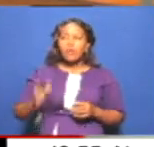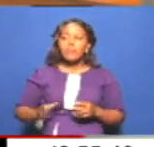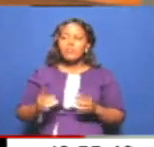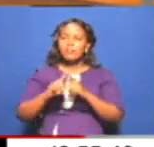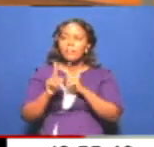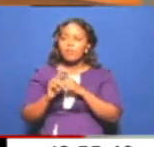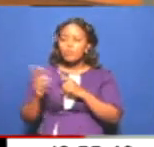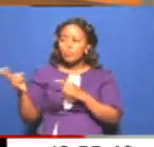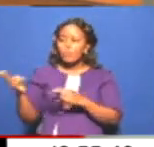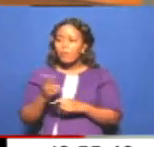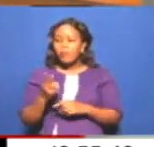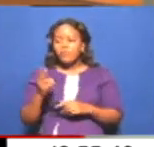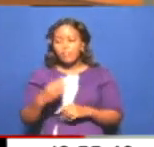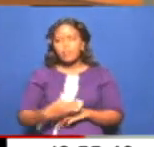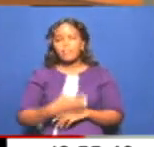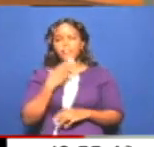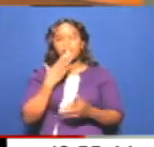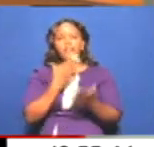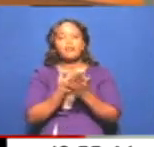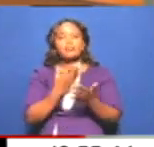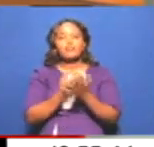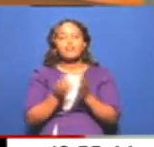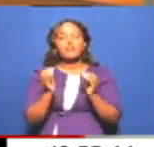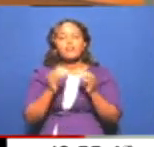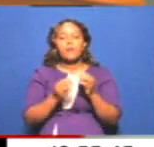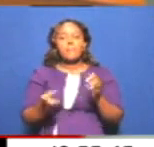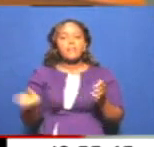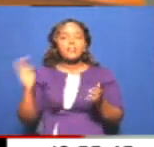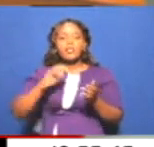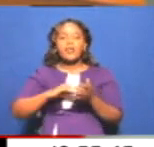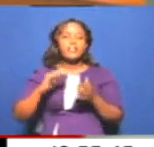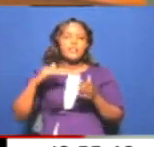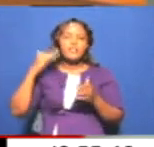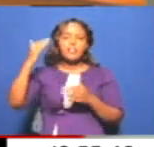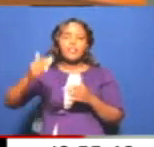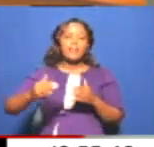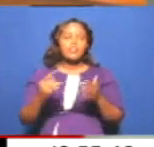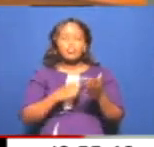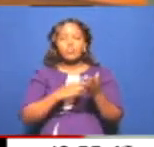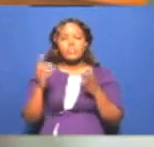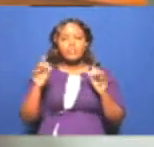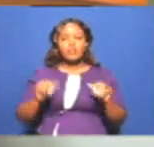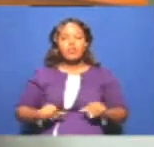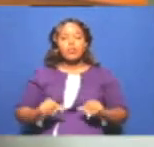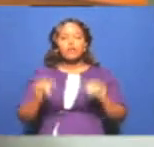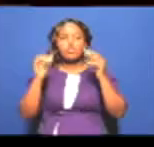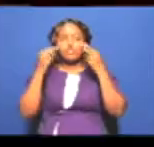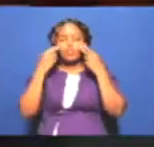Nasema asante sana kwa utazamaji wako. Tukutane tena juma lijalo inshallah. Endelea kutazama.